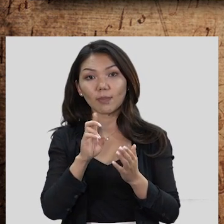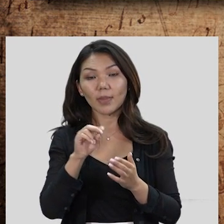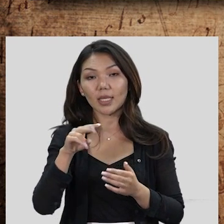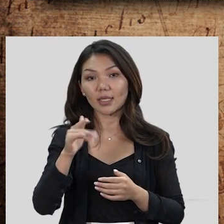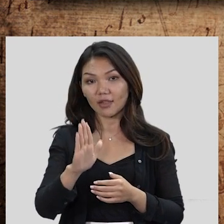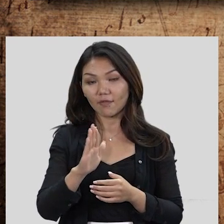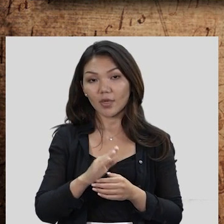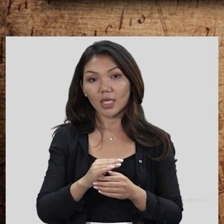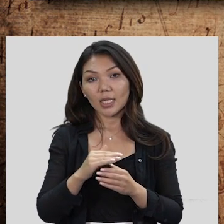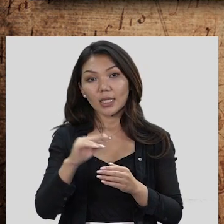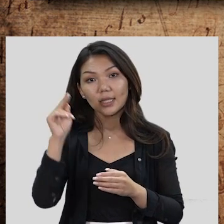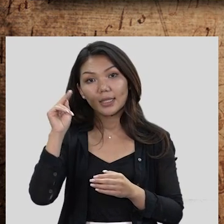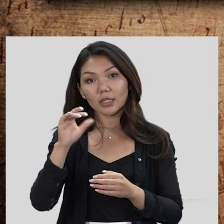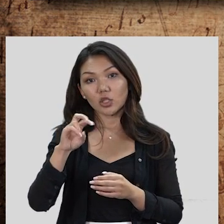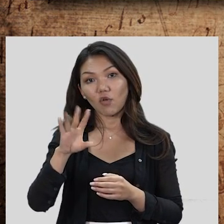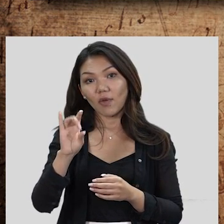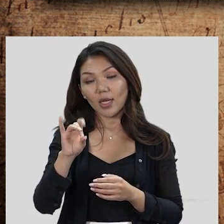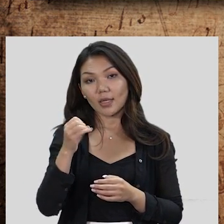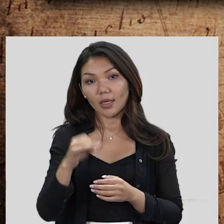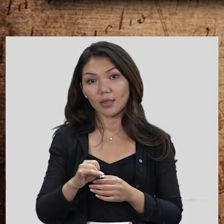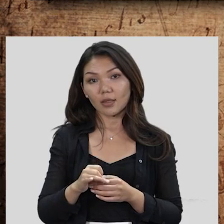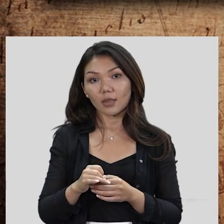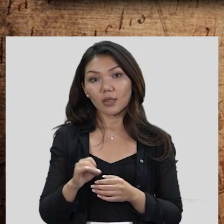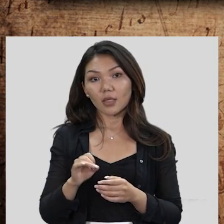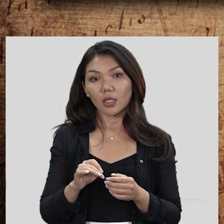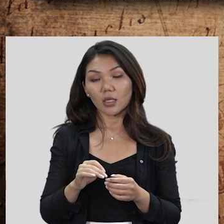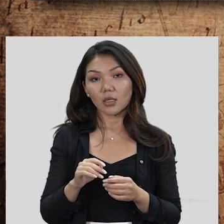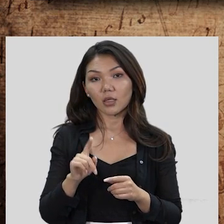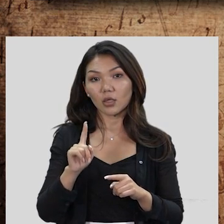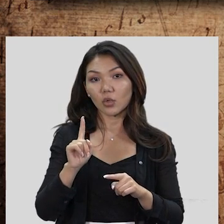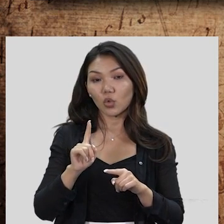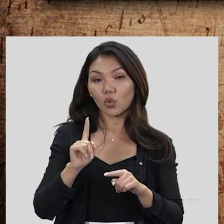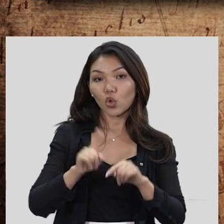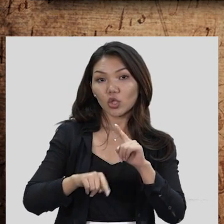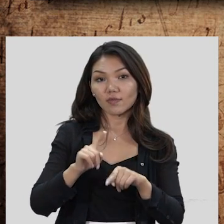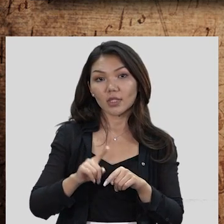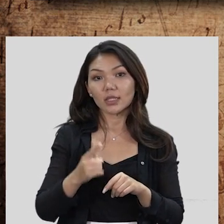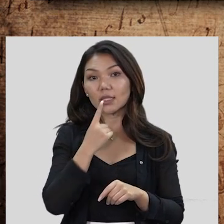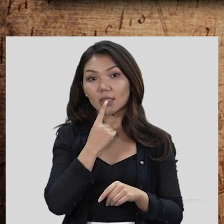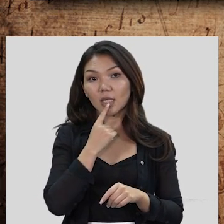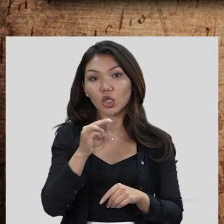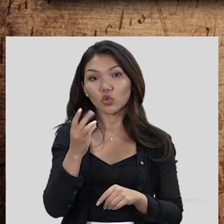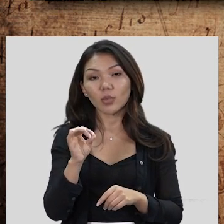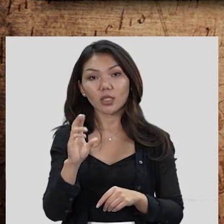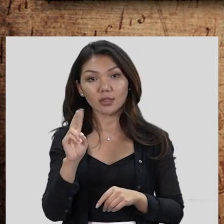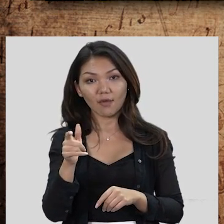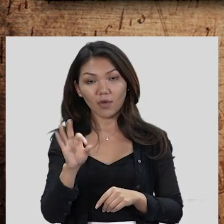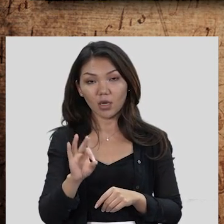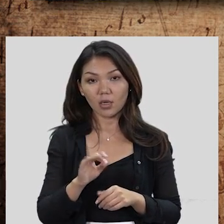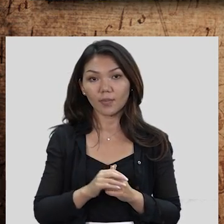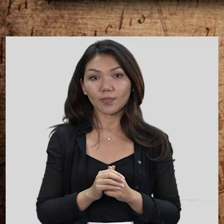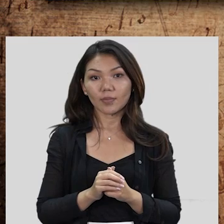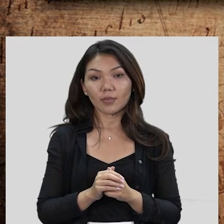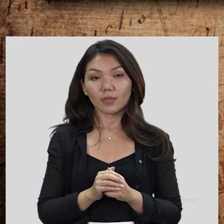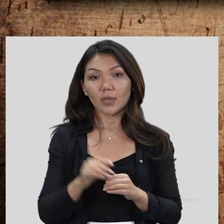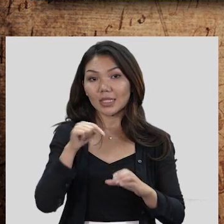открытие неизвестного прежде неродственного известными языка шумерского состоящее из отдельных